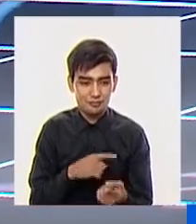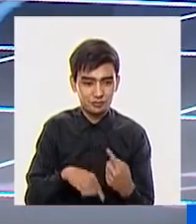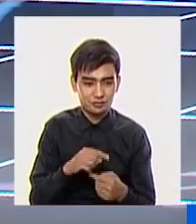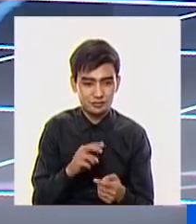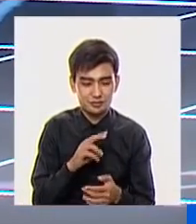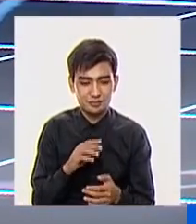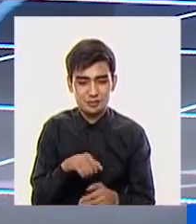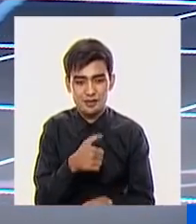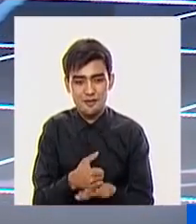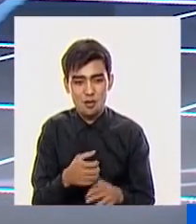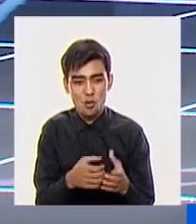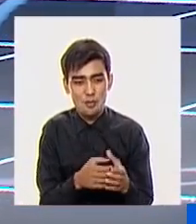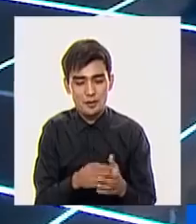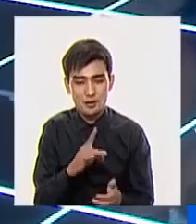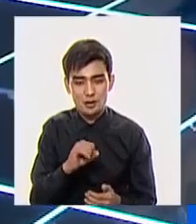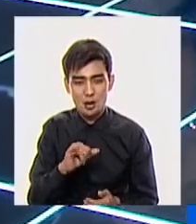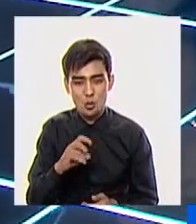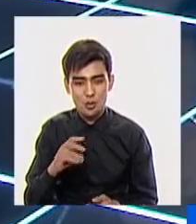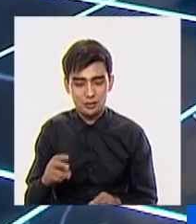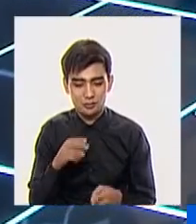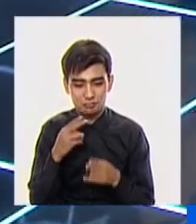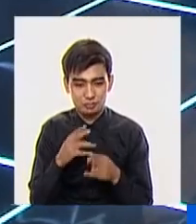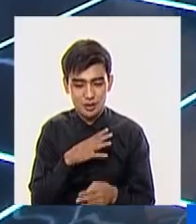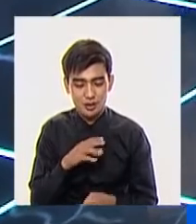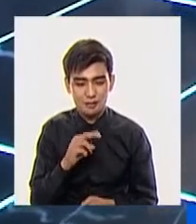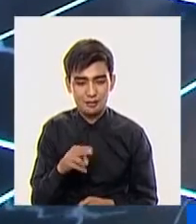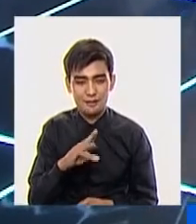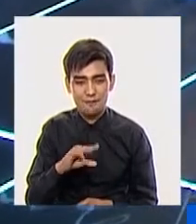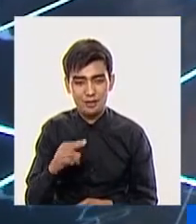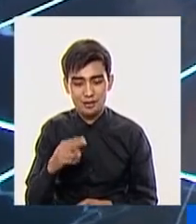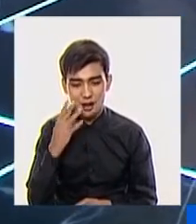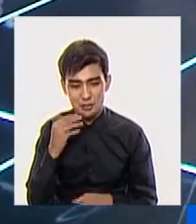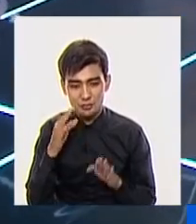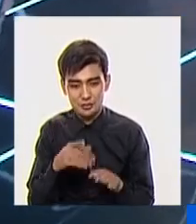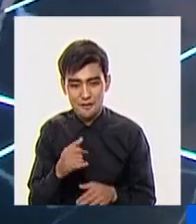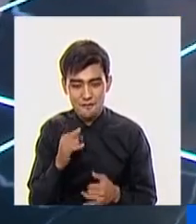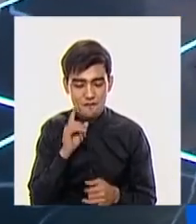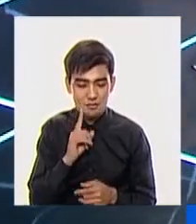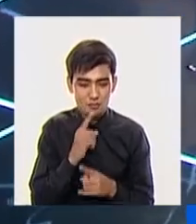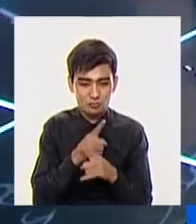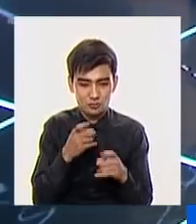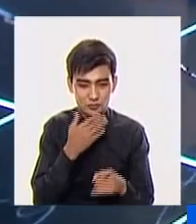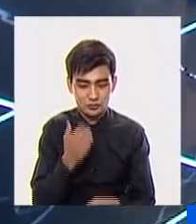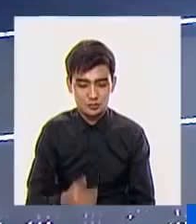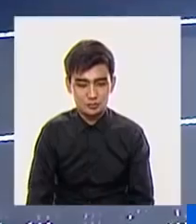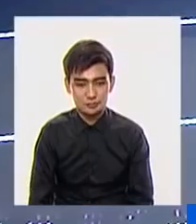написал глава компании Рауан Бабаев. В ДВД Алматы пока эту информацию не комментируют.